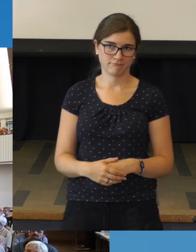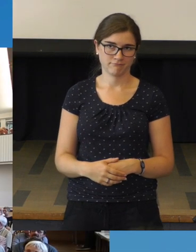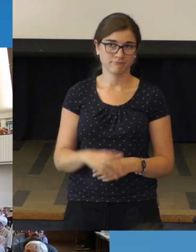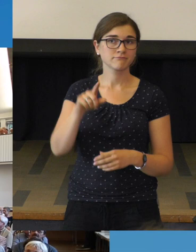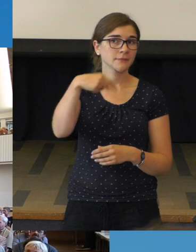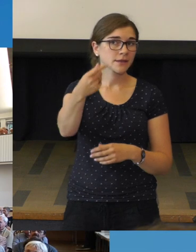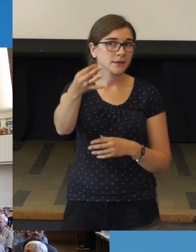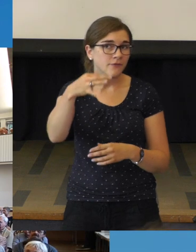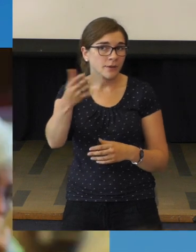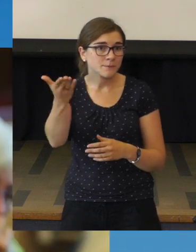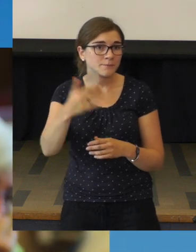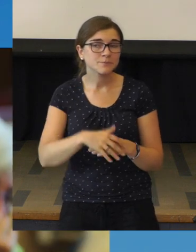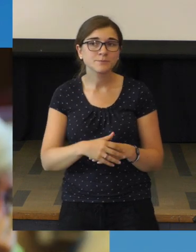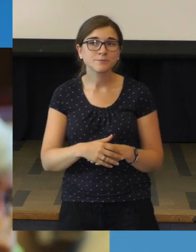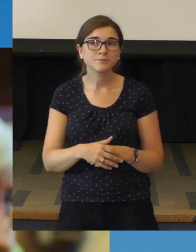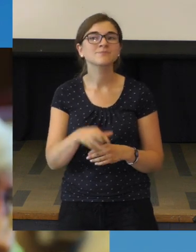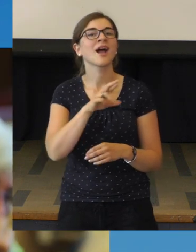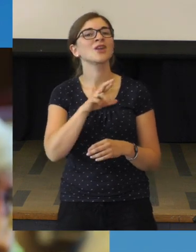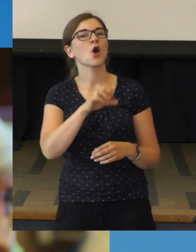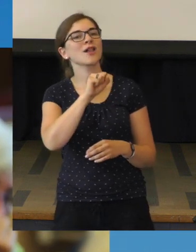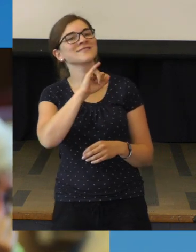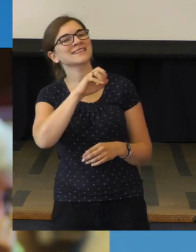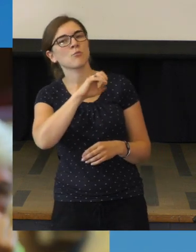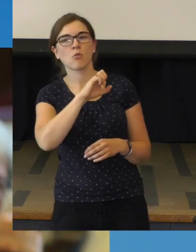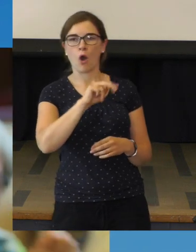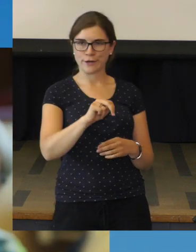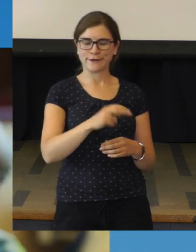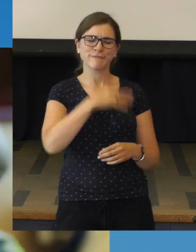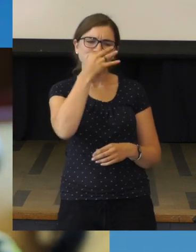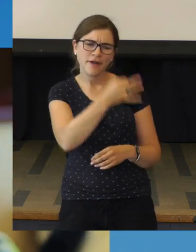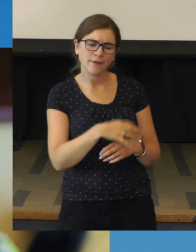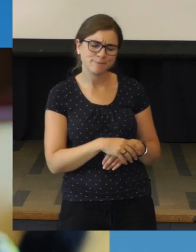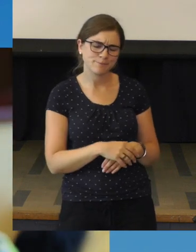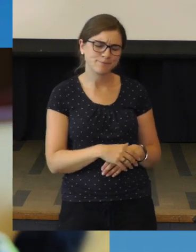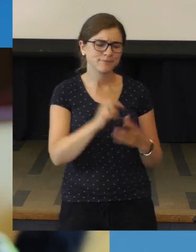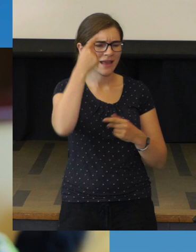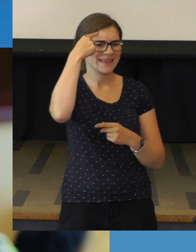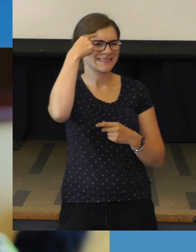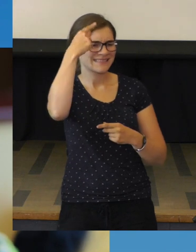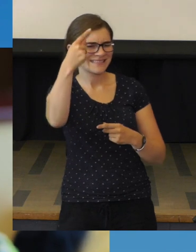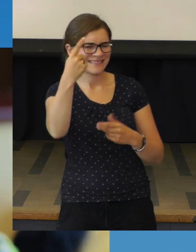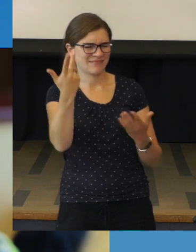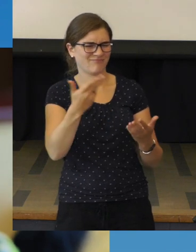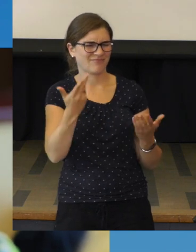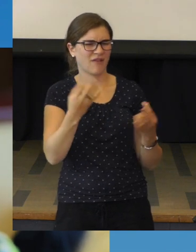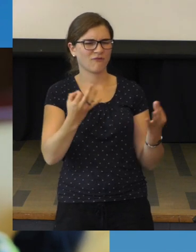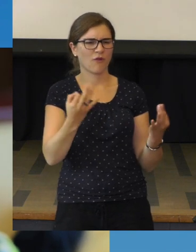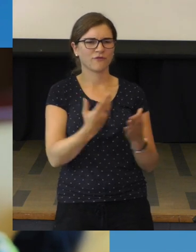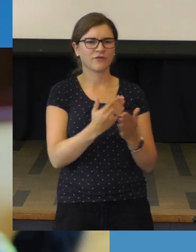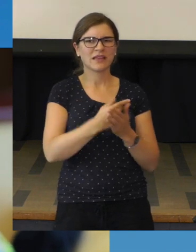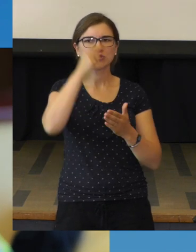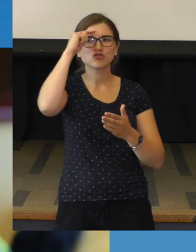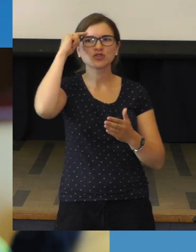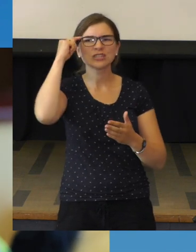Die nächste Frage hier. Ja, Rolf Simon, ich hätte gerne etwas gewusst über den Sinn und Zweck eines